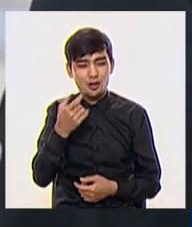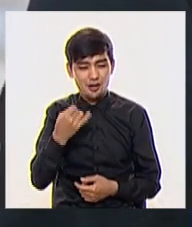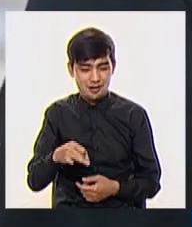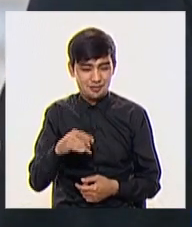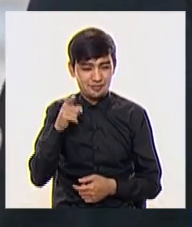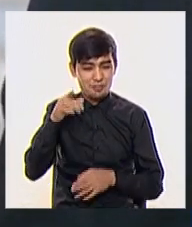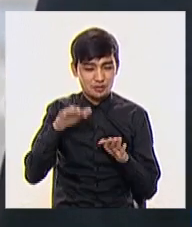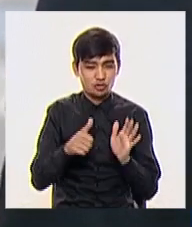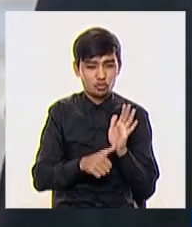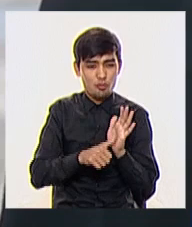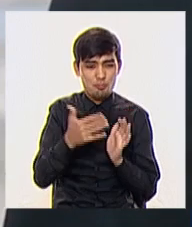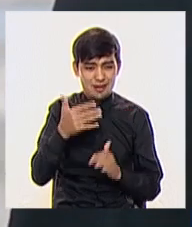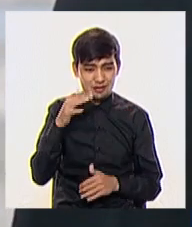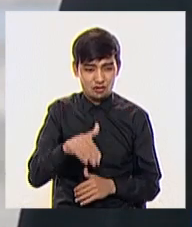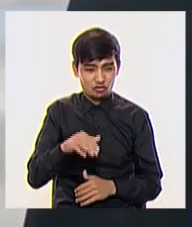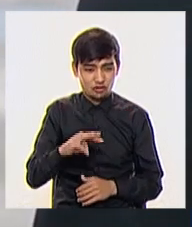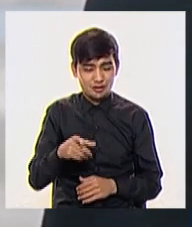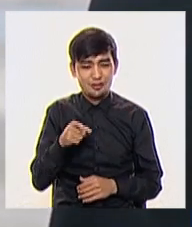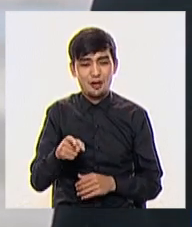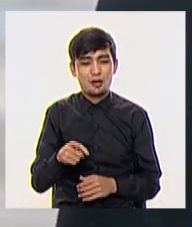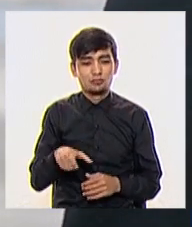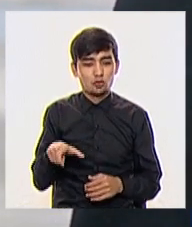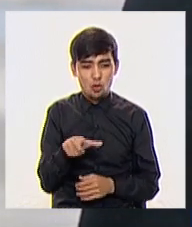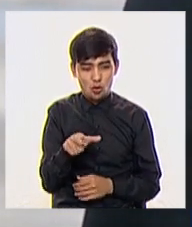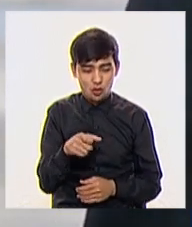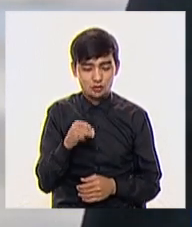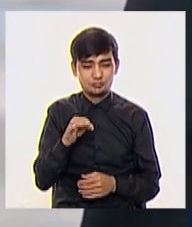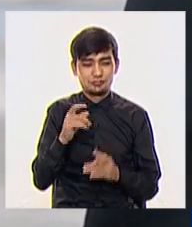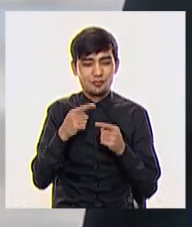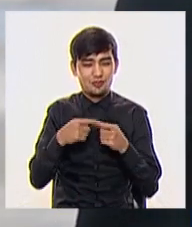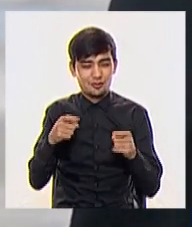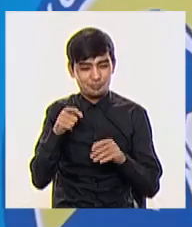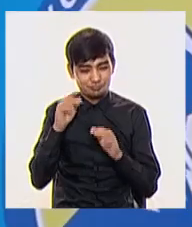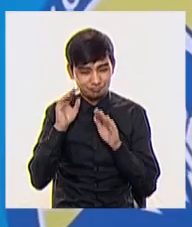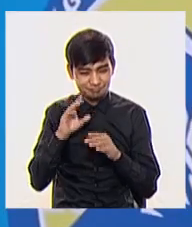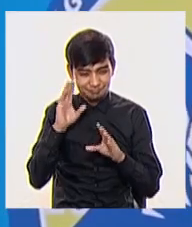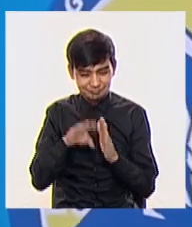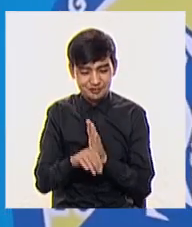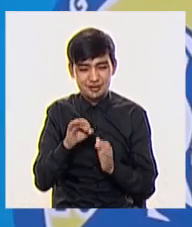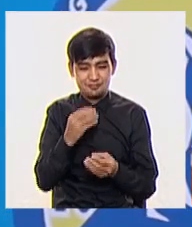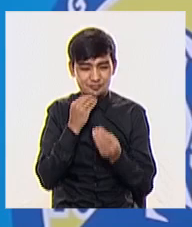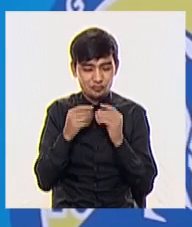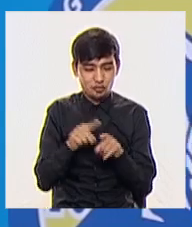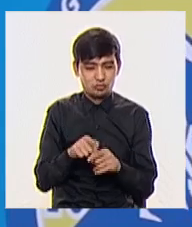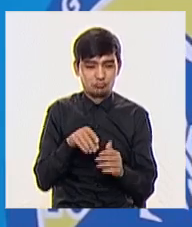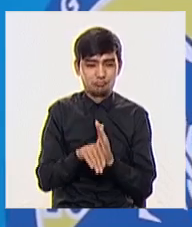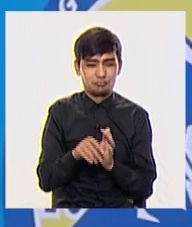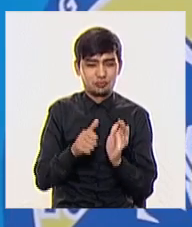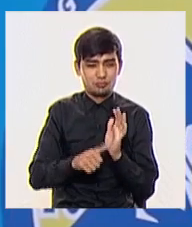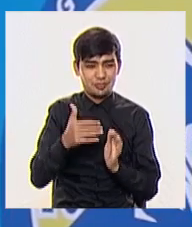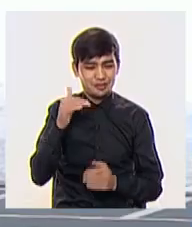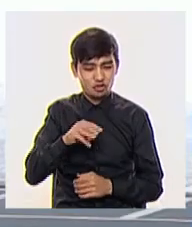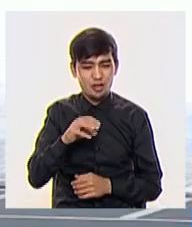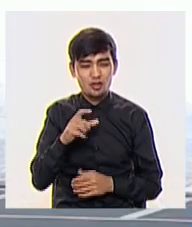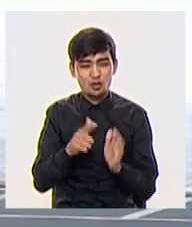65 тыс тенге описано входит проезд проживание в гостинице питания футбольный клуб алтай посещает 700